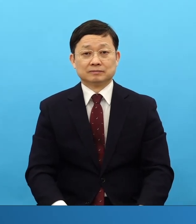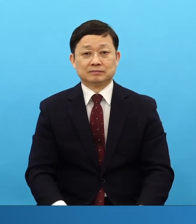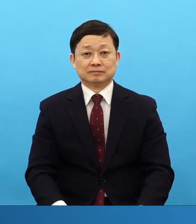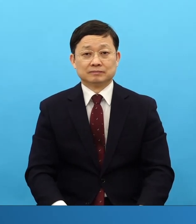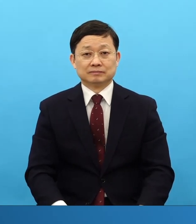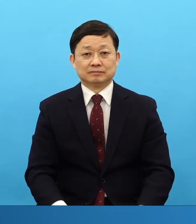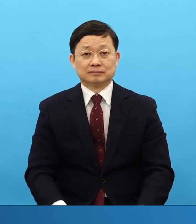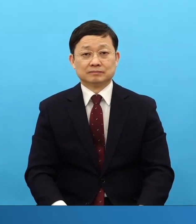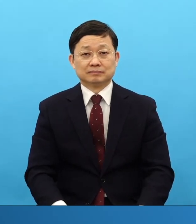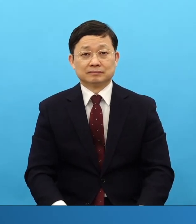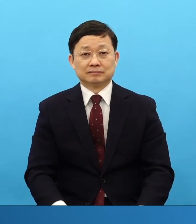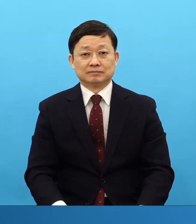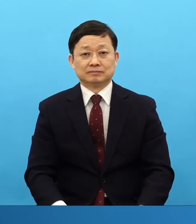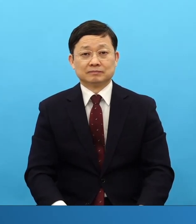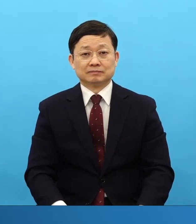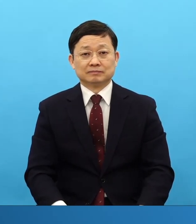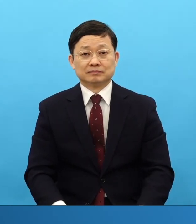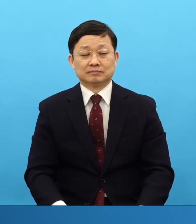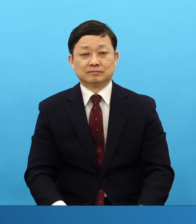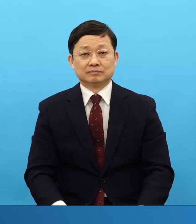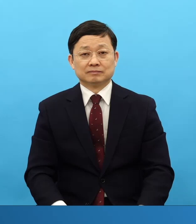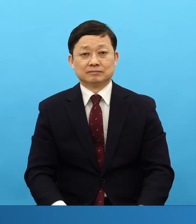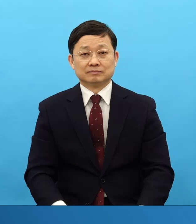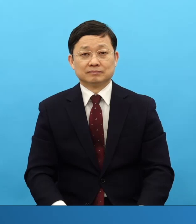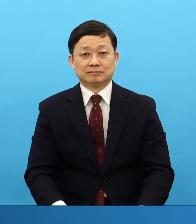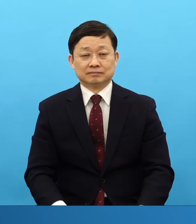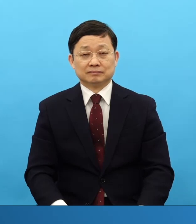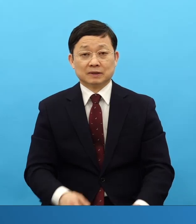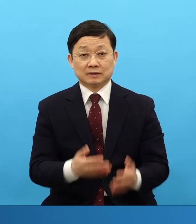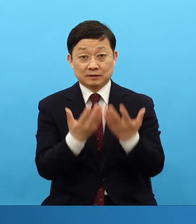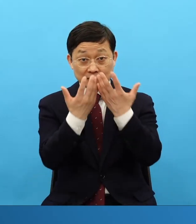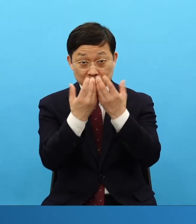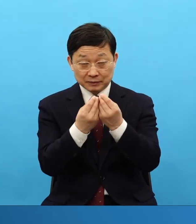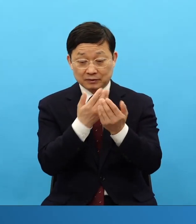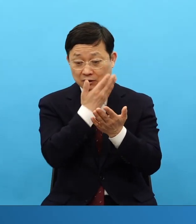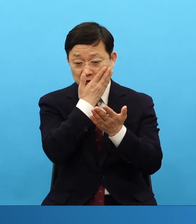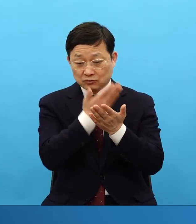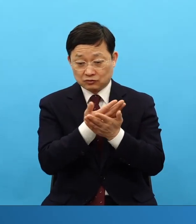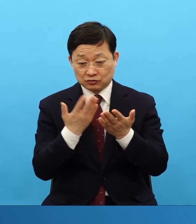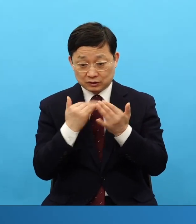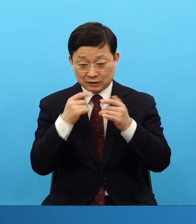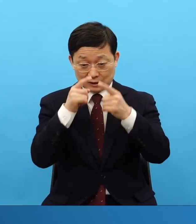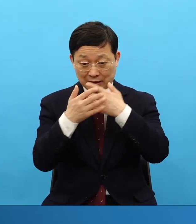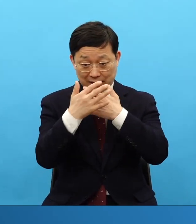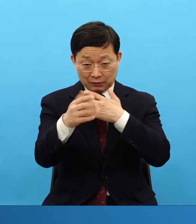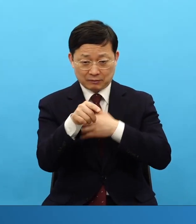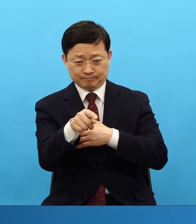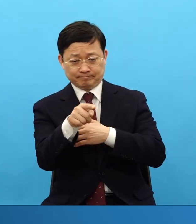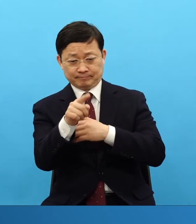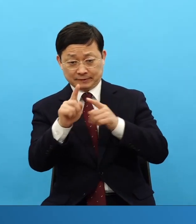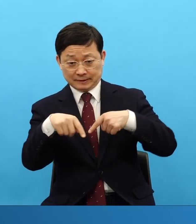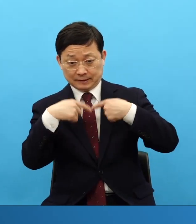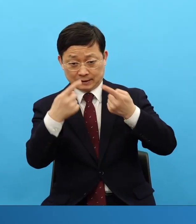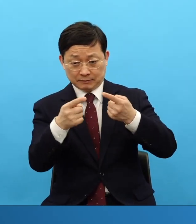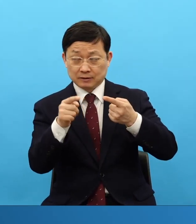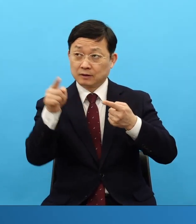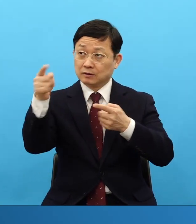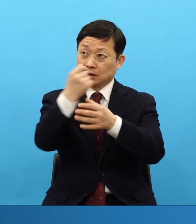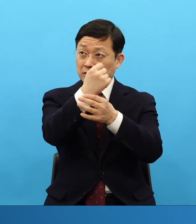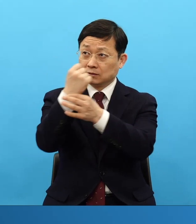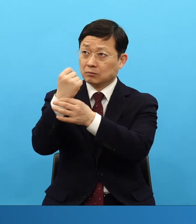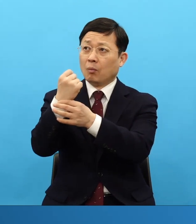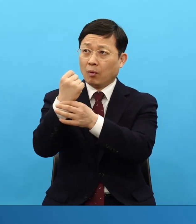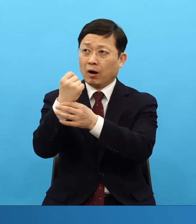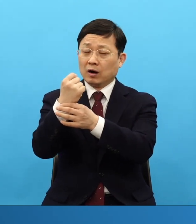내 개인이 응답에 도전하는 거가 있어야 돼요. And for example, the church officer conference, we set a goal to raise